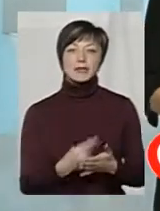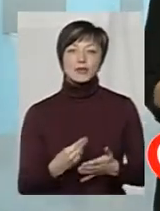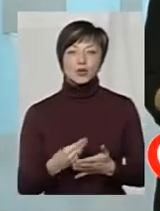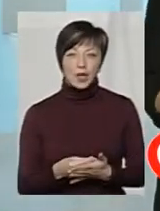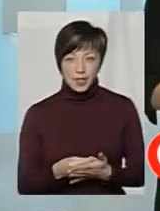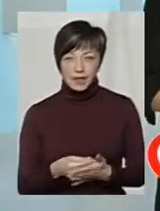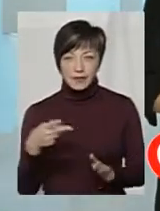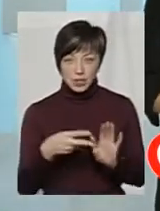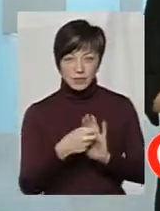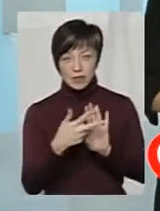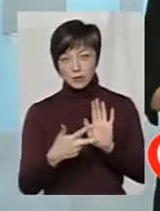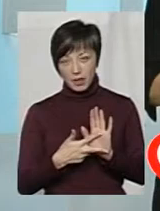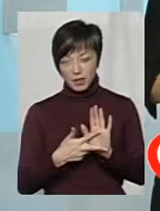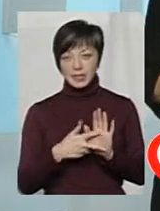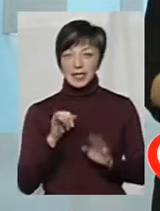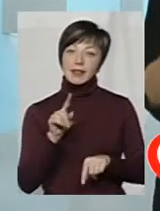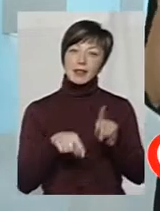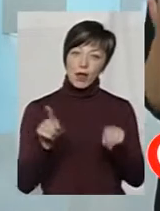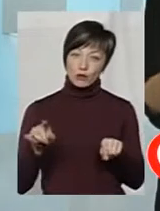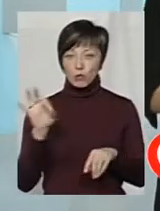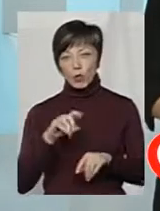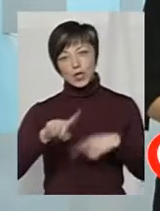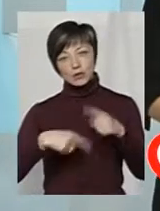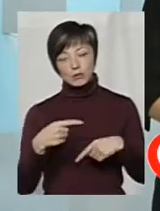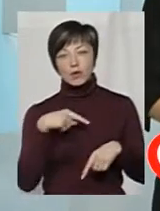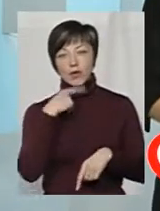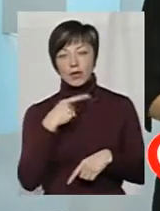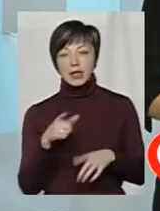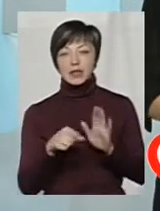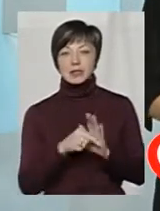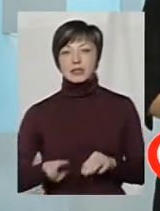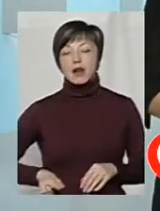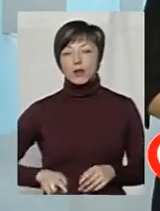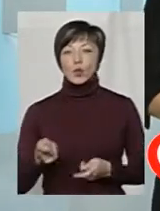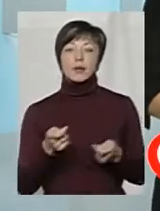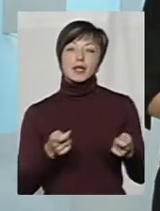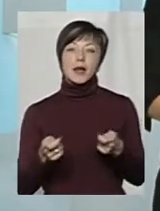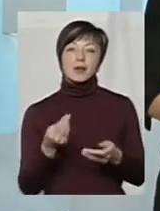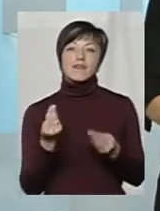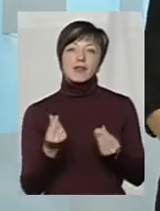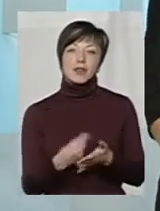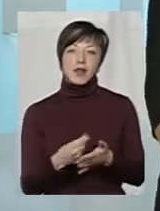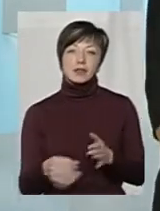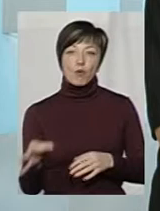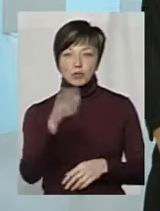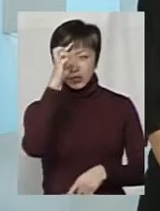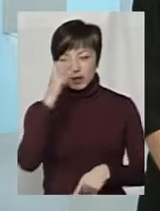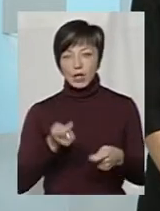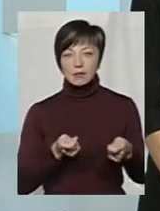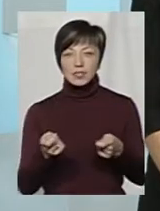бюджет 2018-го і дещо про наступний ми говорили із директором Департаменту фінансів Хмельницької